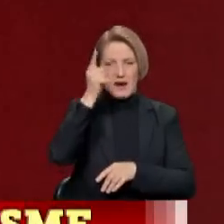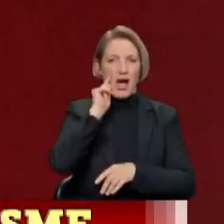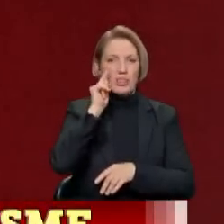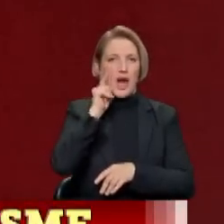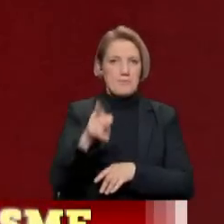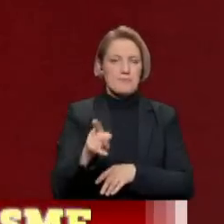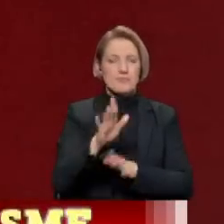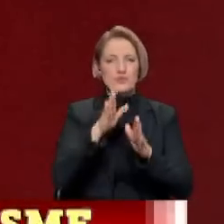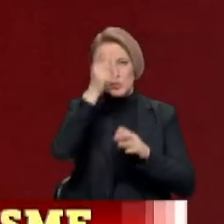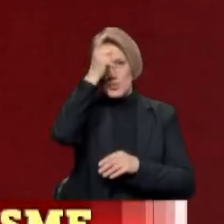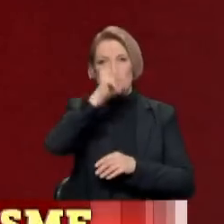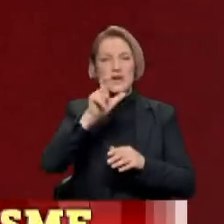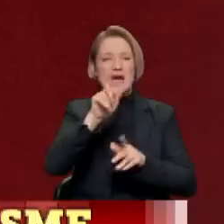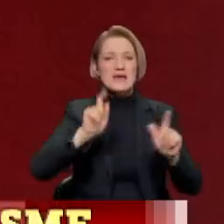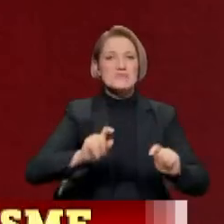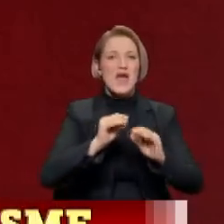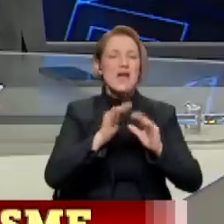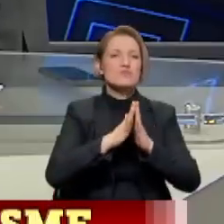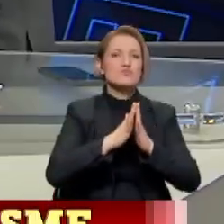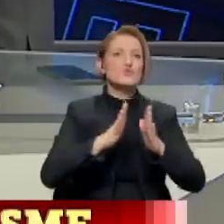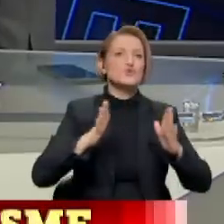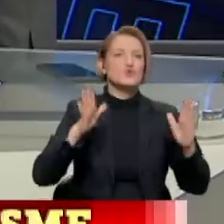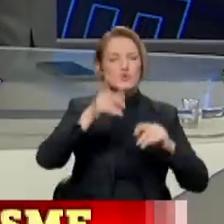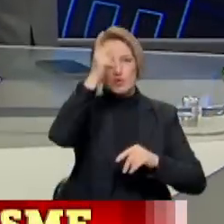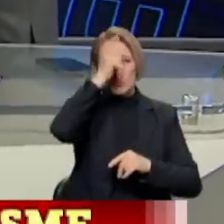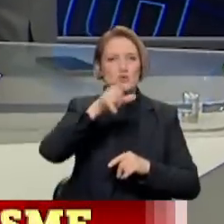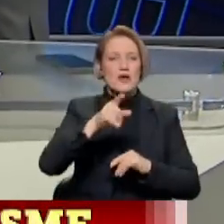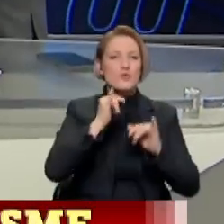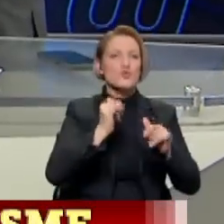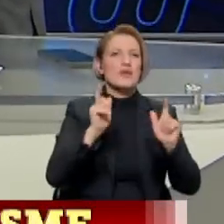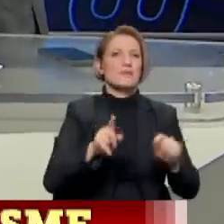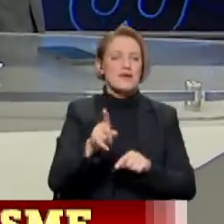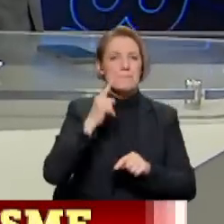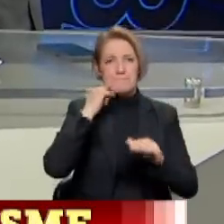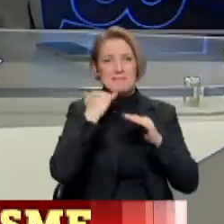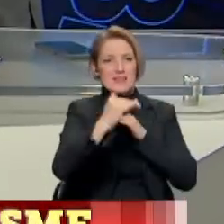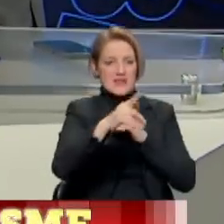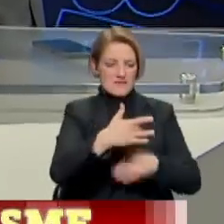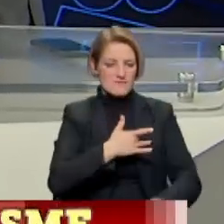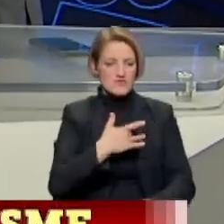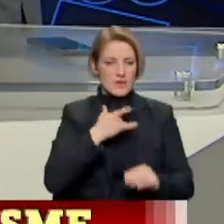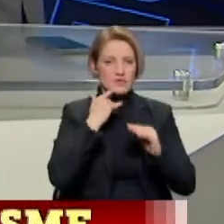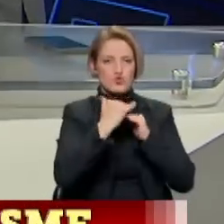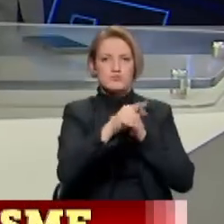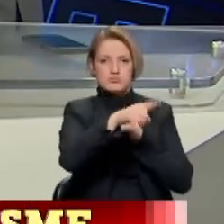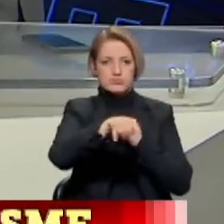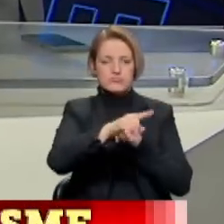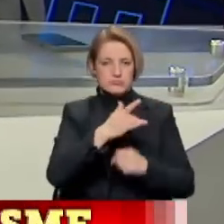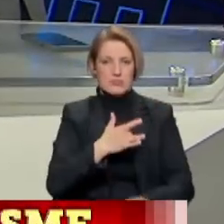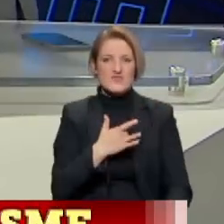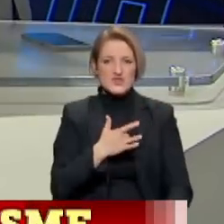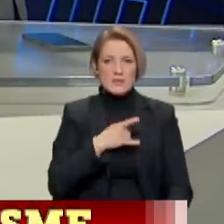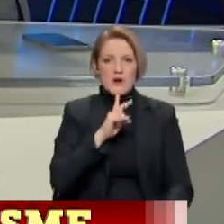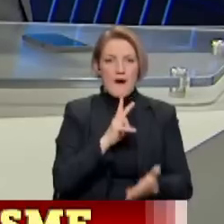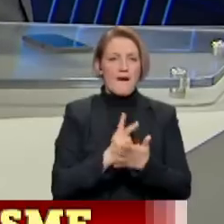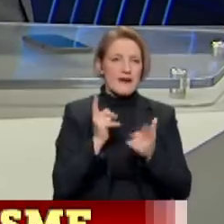Türkiye'ye yapılacak en büyük kötülüğü yaptılar. Türkiye bu tabloyu hak ediyor mu? Ve milletin vicdanında, toplumun vicdanında bu karar yer bulabilir